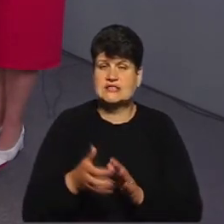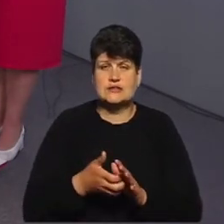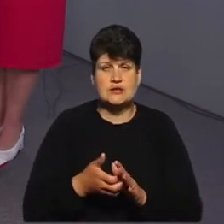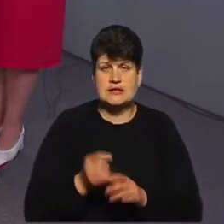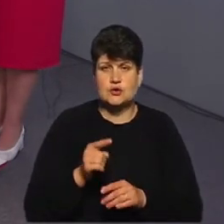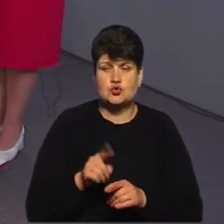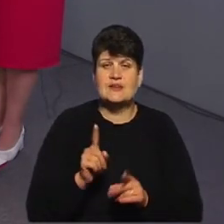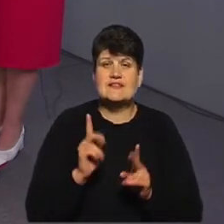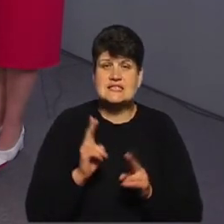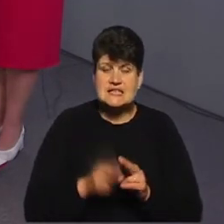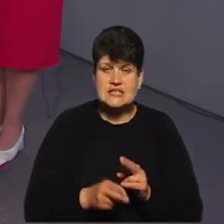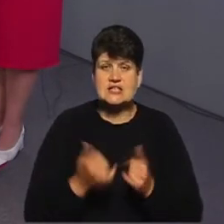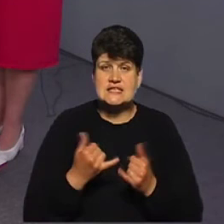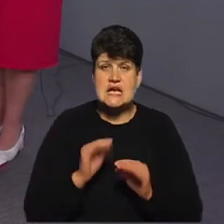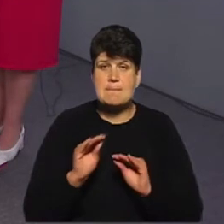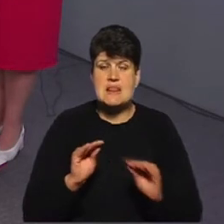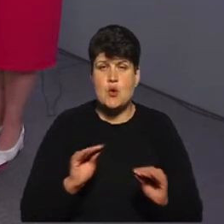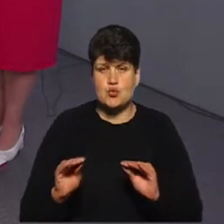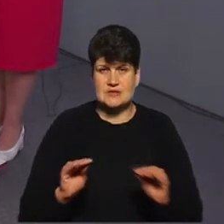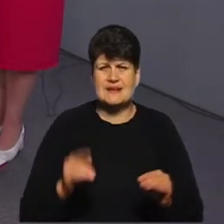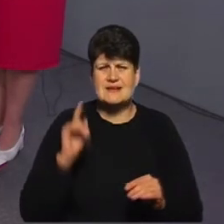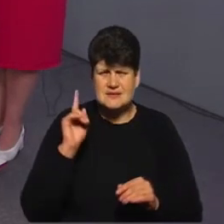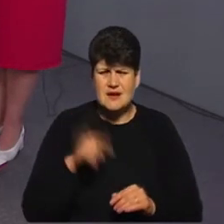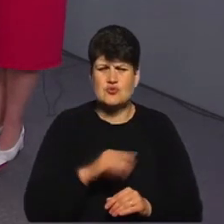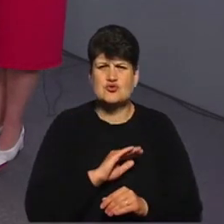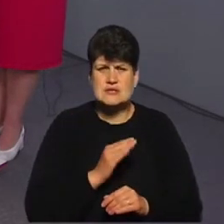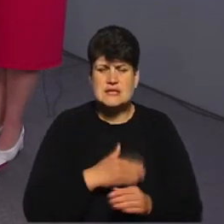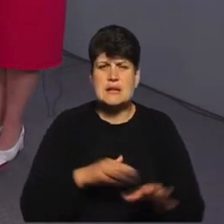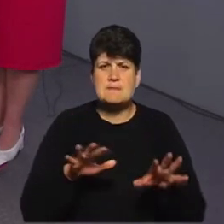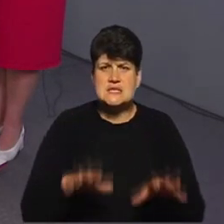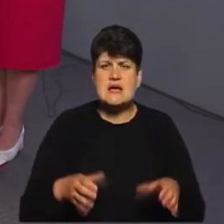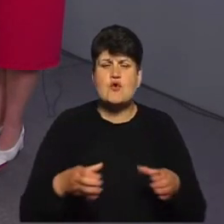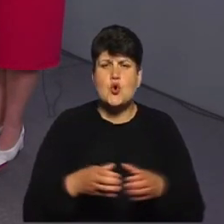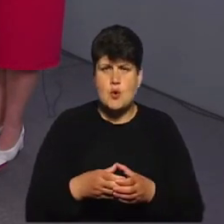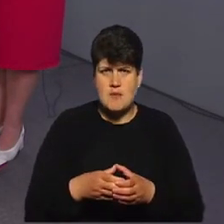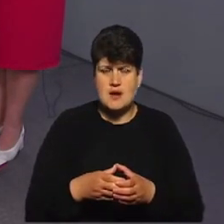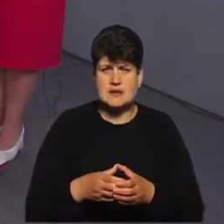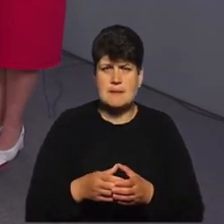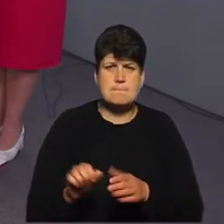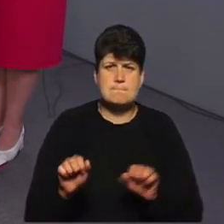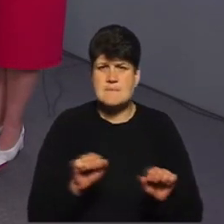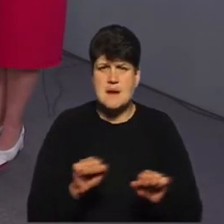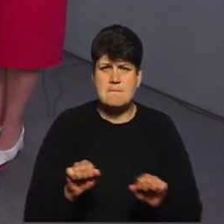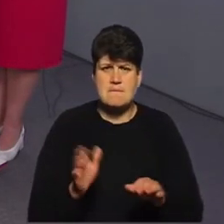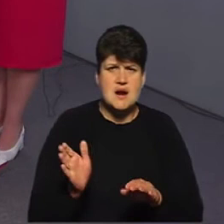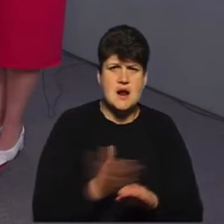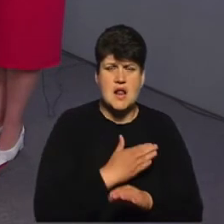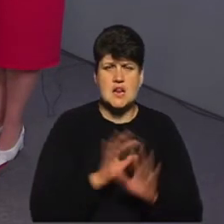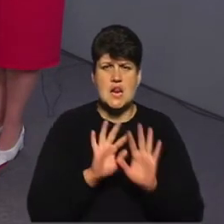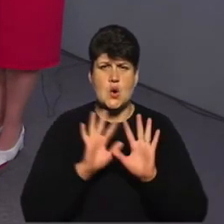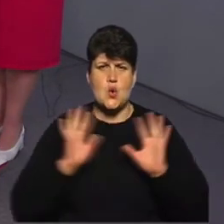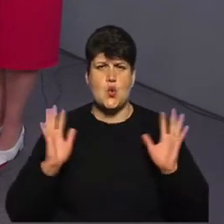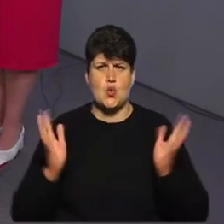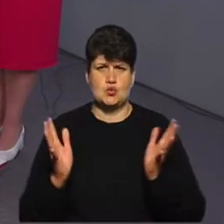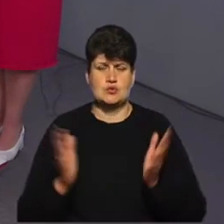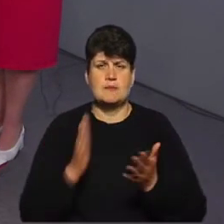Я знаю, що силами місцевої громади прибрали огорожу, і ми вже хоча б маємо візуально можливість